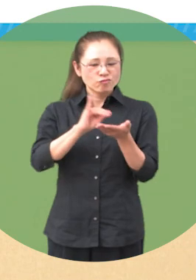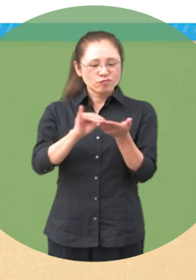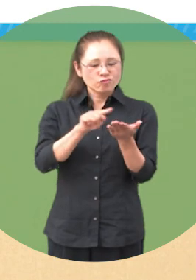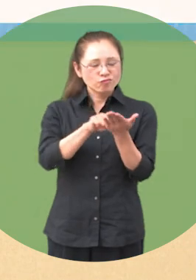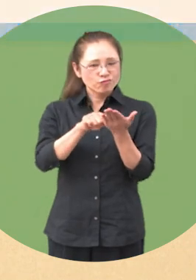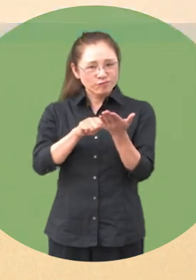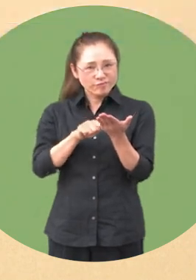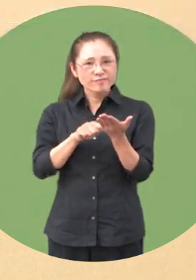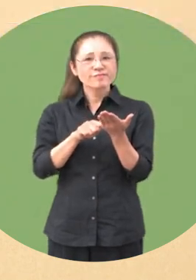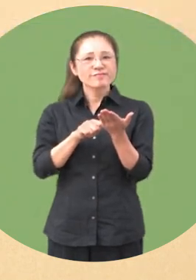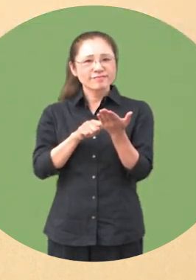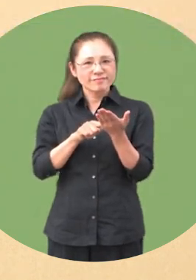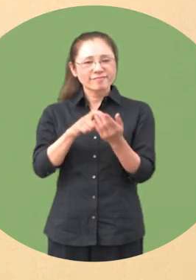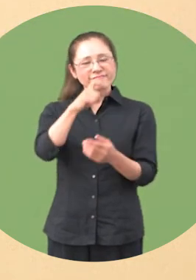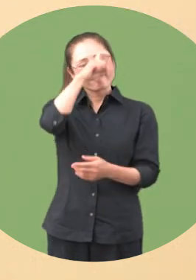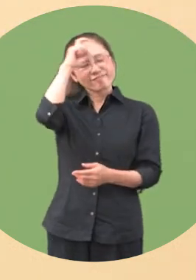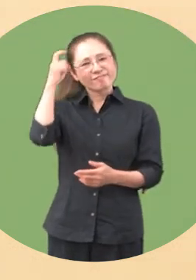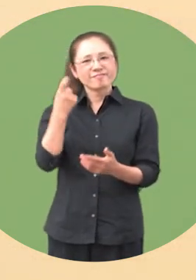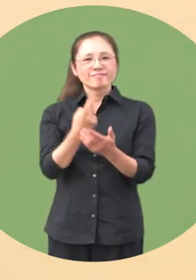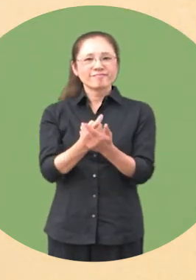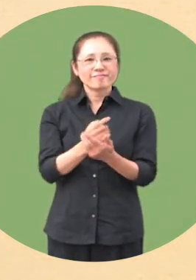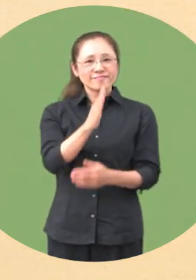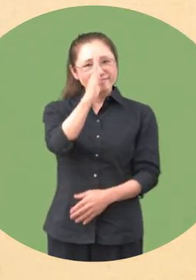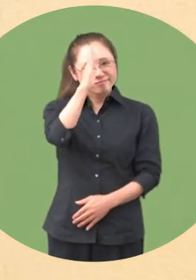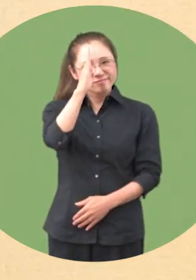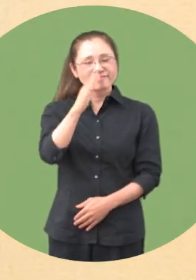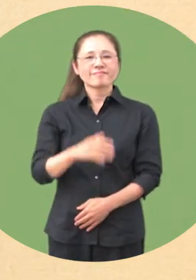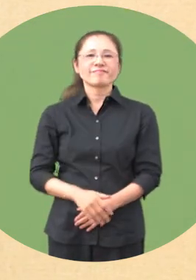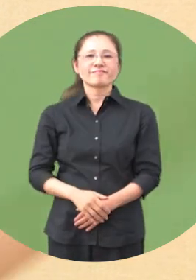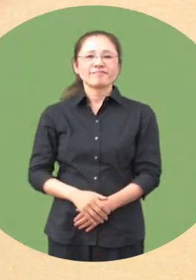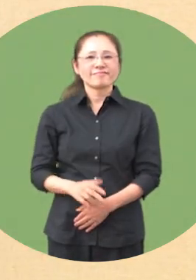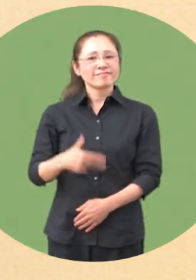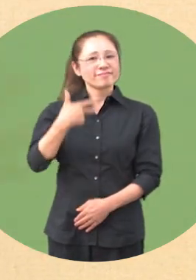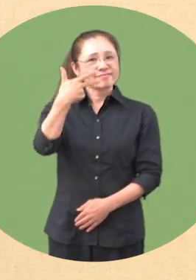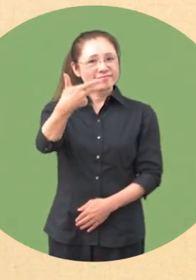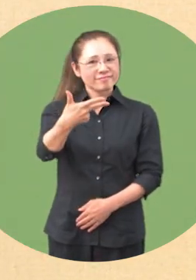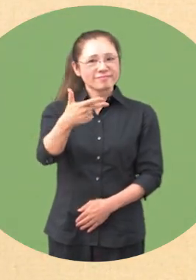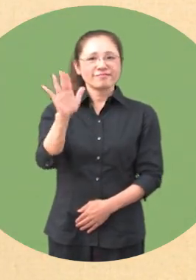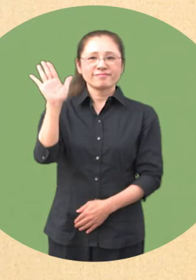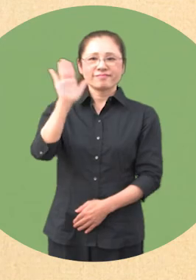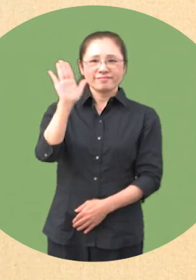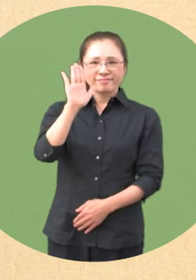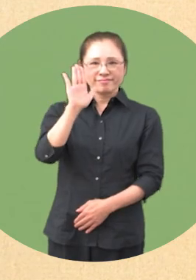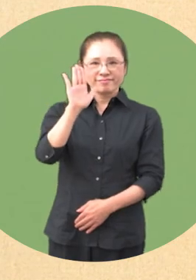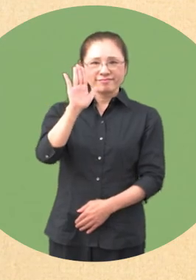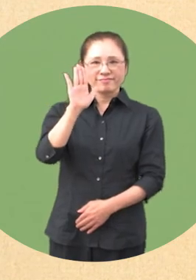フォローしてクイズに参加してくださいね。それではまた来週。